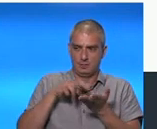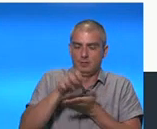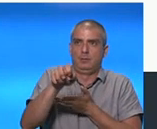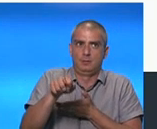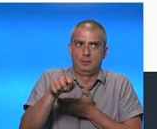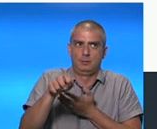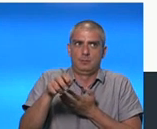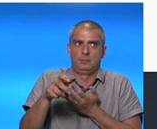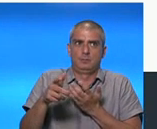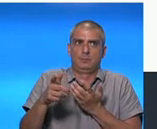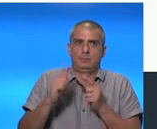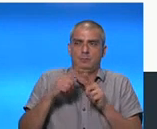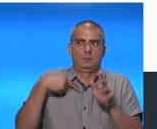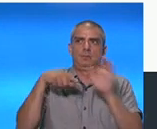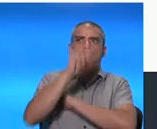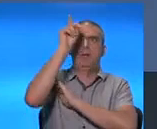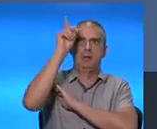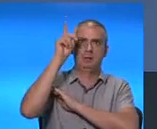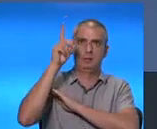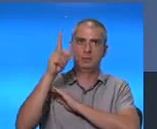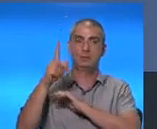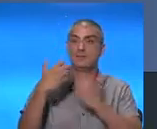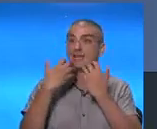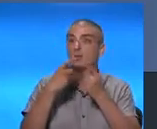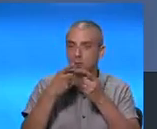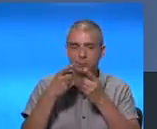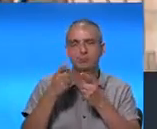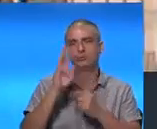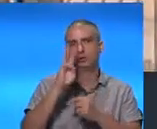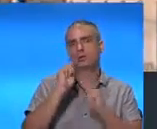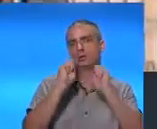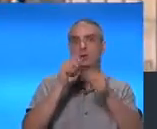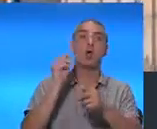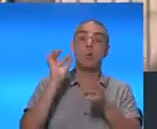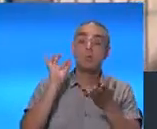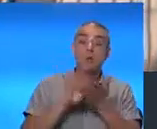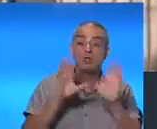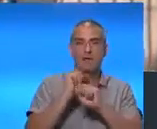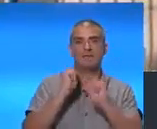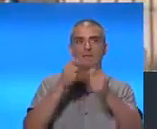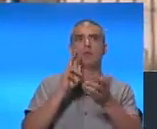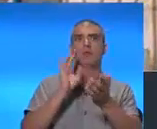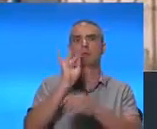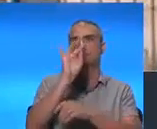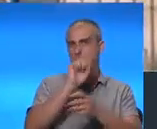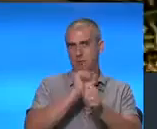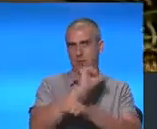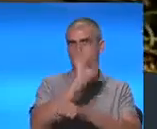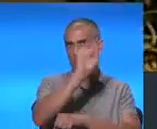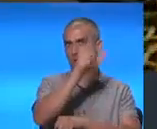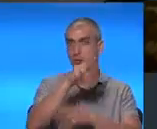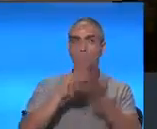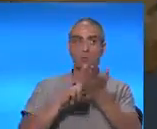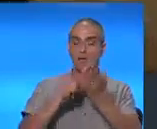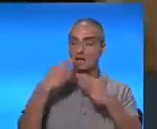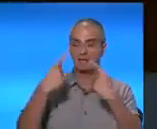קדימה וסוג של ברחתי ממנו התיאורים הללו הובילו את שין להגיש עוד באותו הערב תלונה לקופת חולים כללית כמה ימים